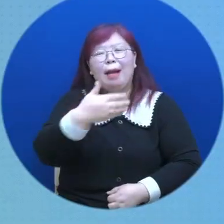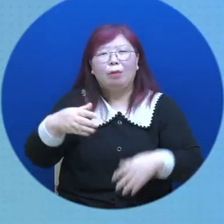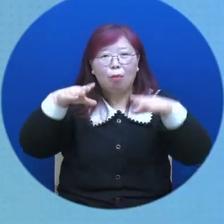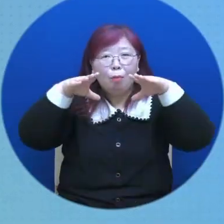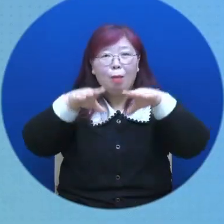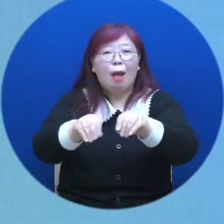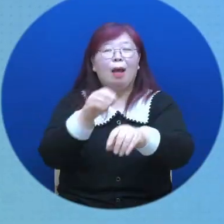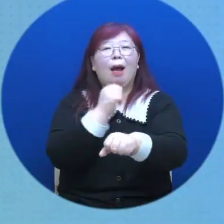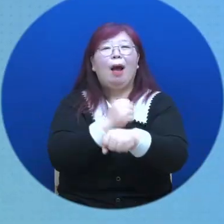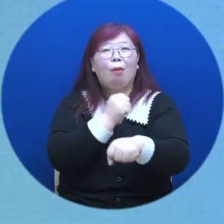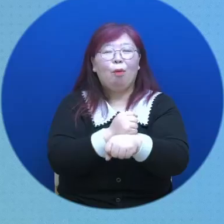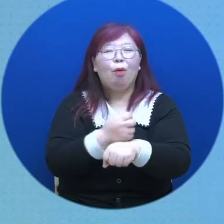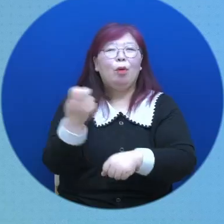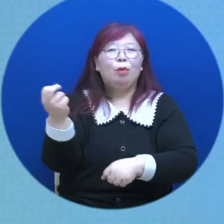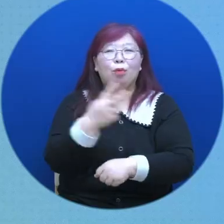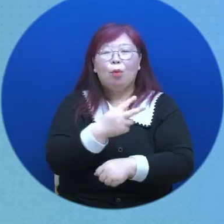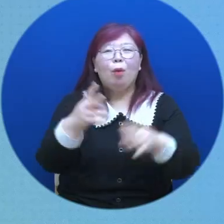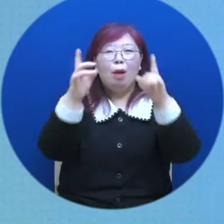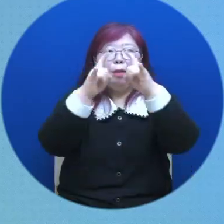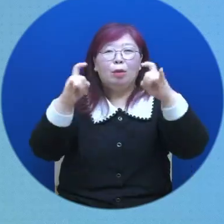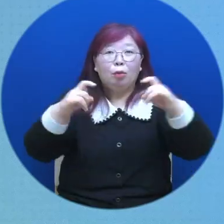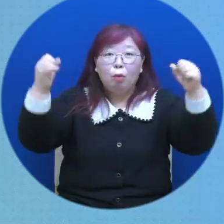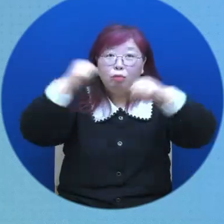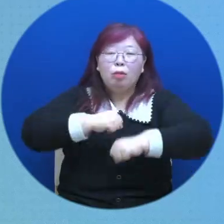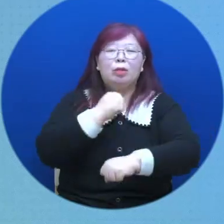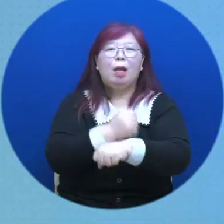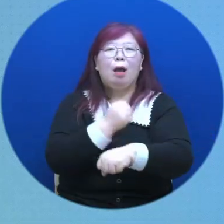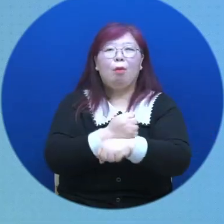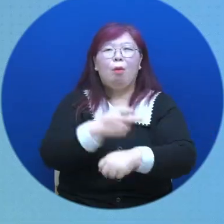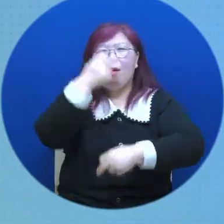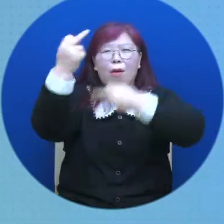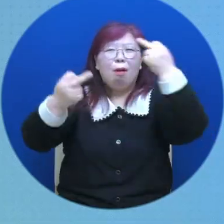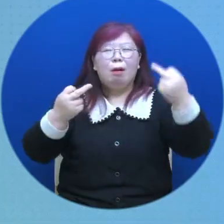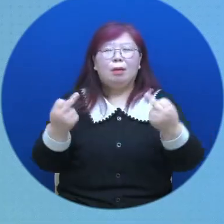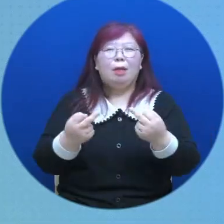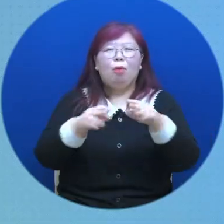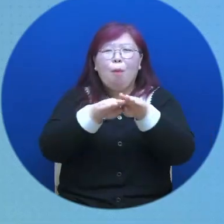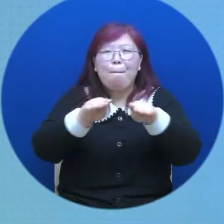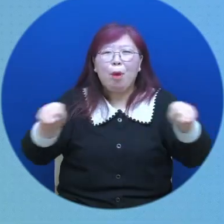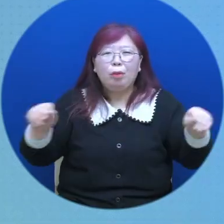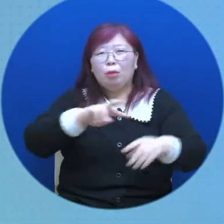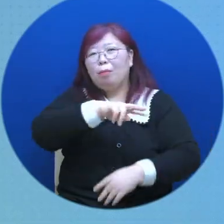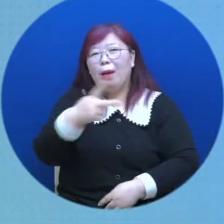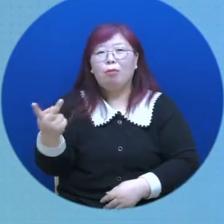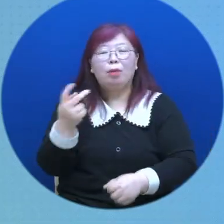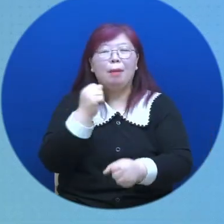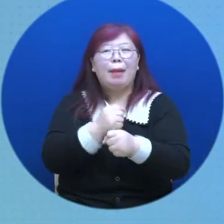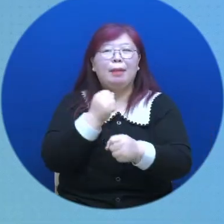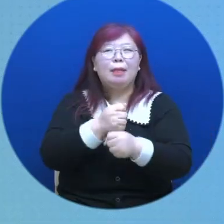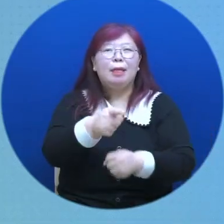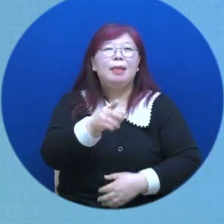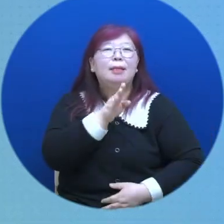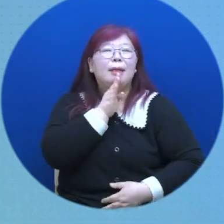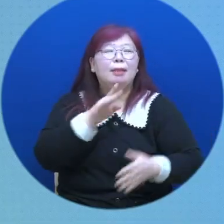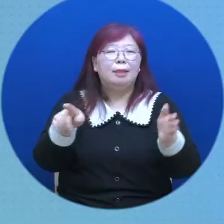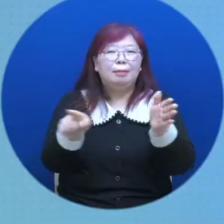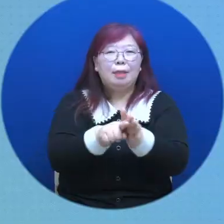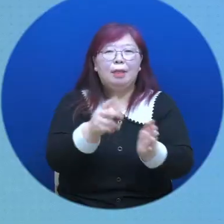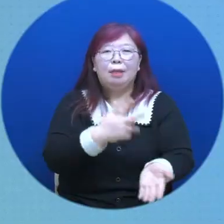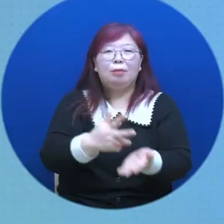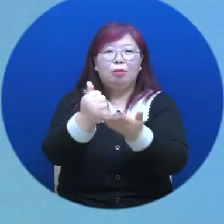내리게 하고 태산이 평지가 되게 하는 축복을 하나님의 자녀들에게 주신다. 이 사실을 믿으시기를 주의